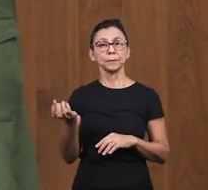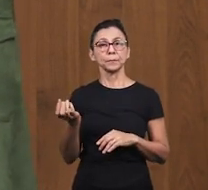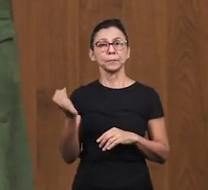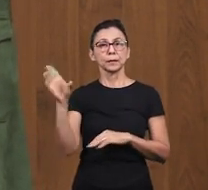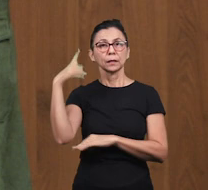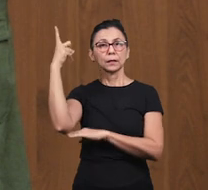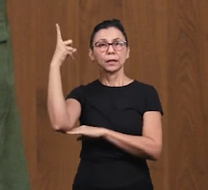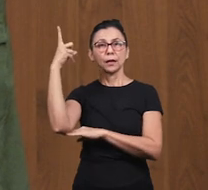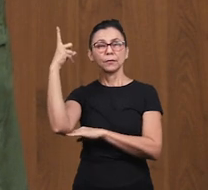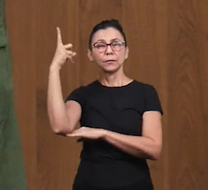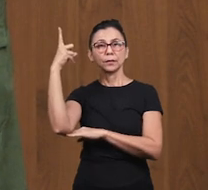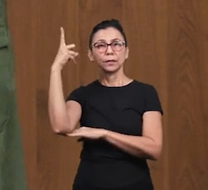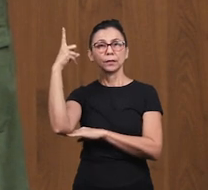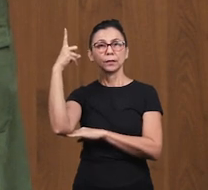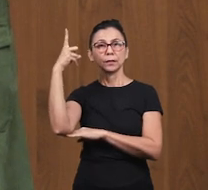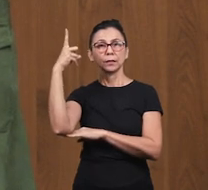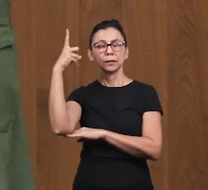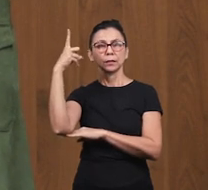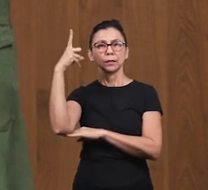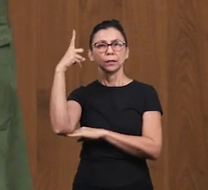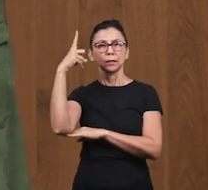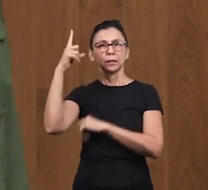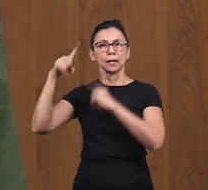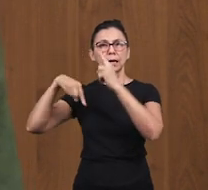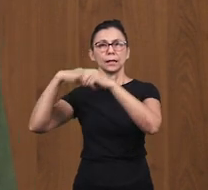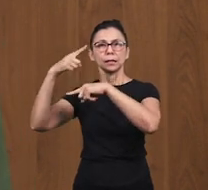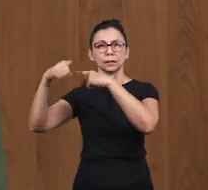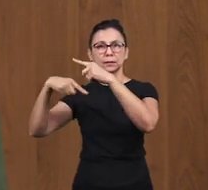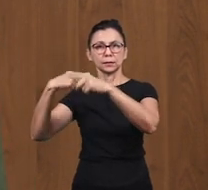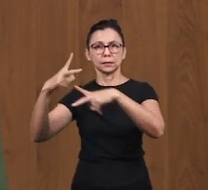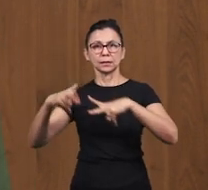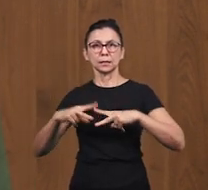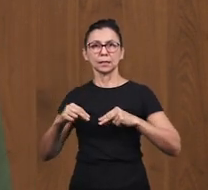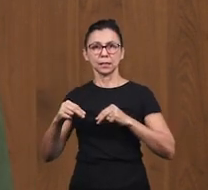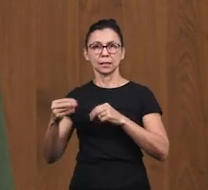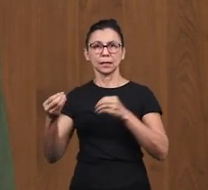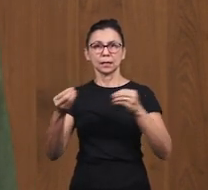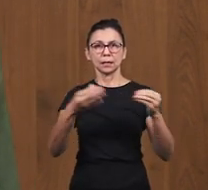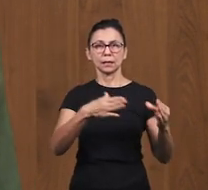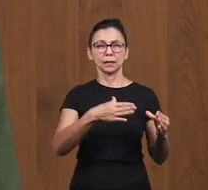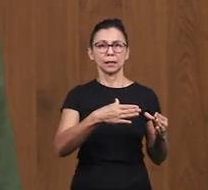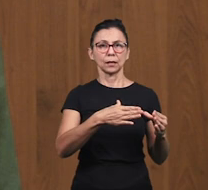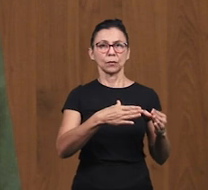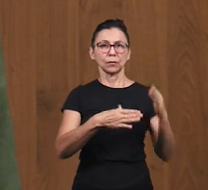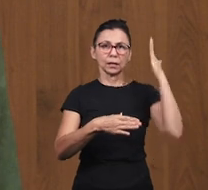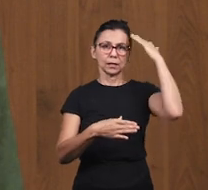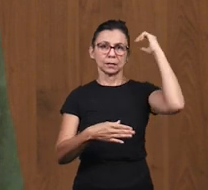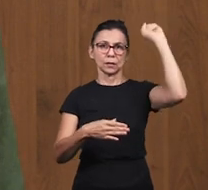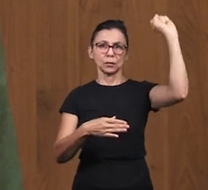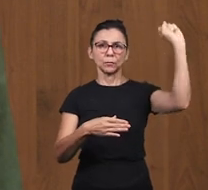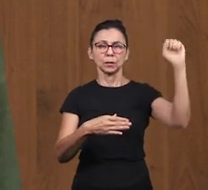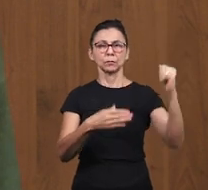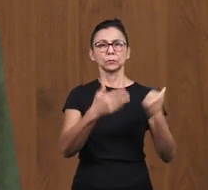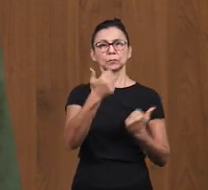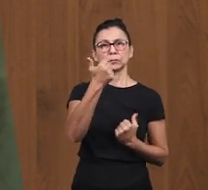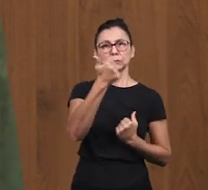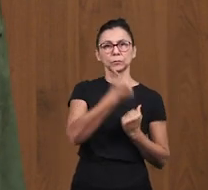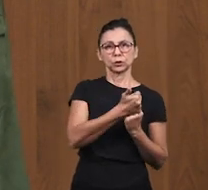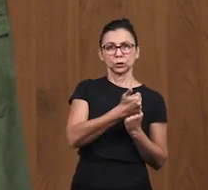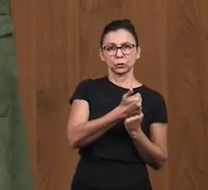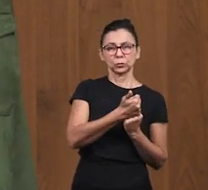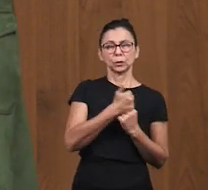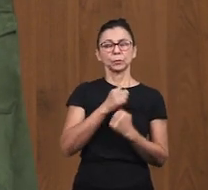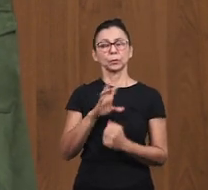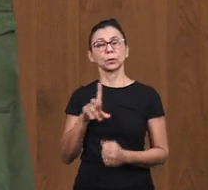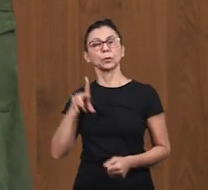ce royaume, et Salomon, il a gardé dans son cœur ce royaume, et nous aussi, nous gardons cet héritage, afin qu'un jour, quand